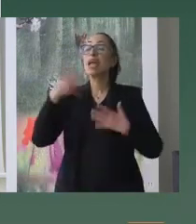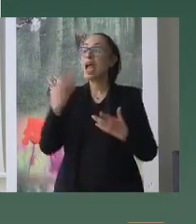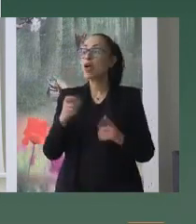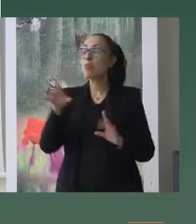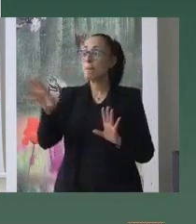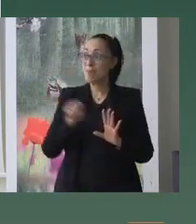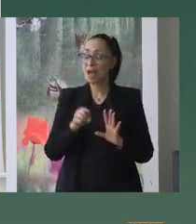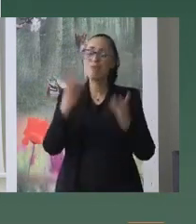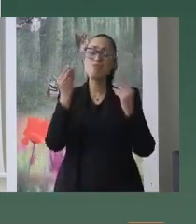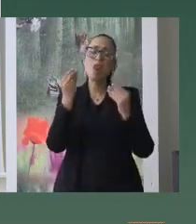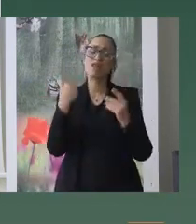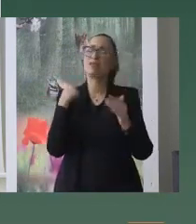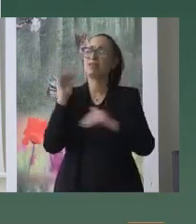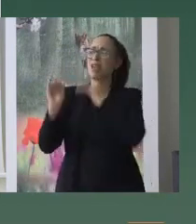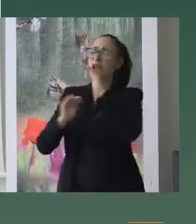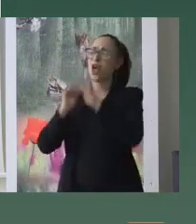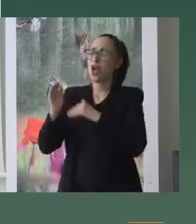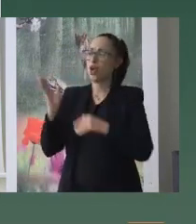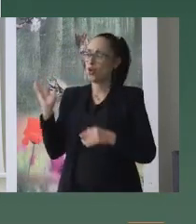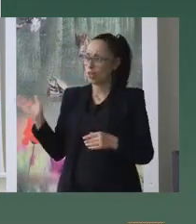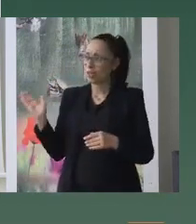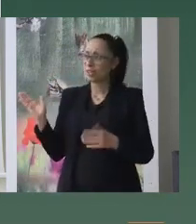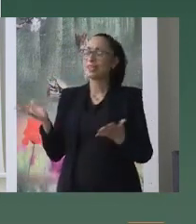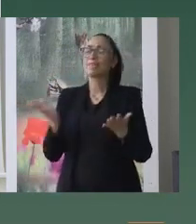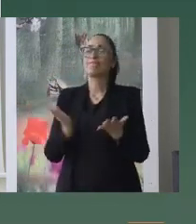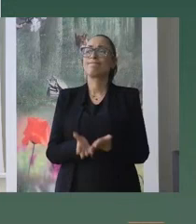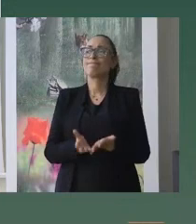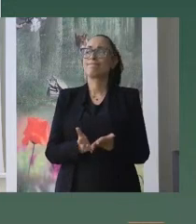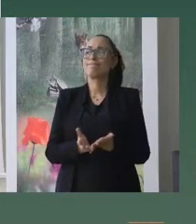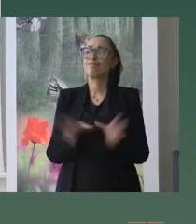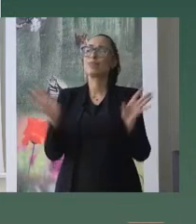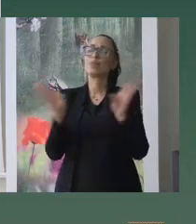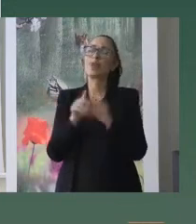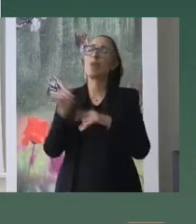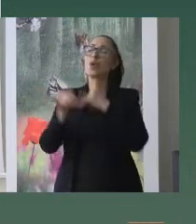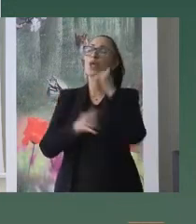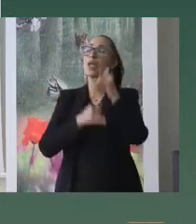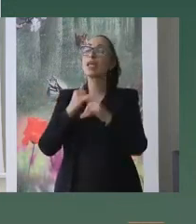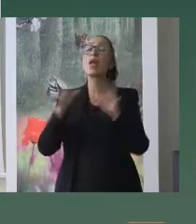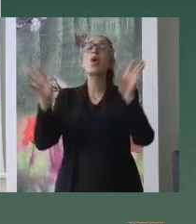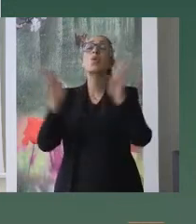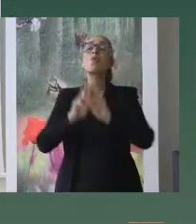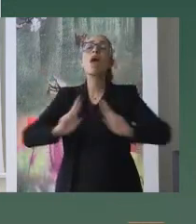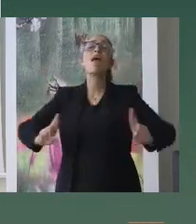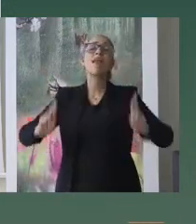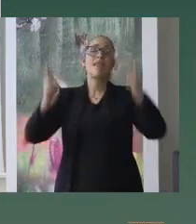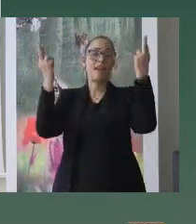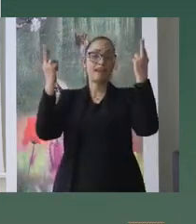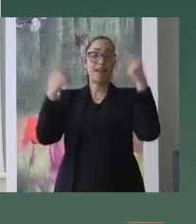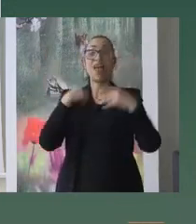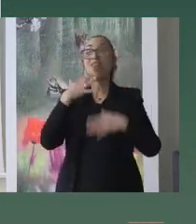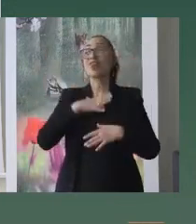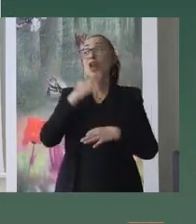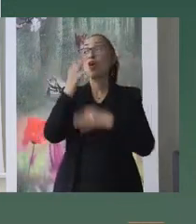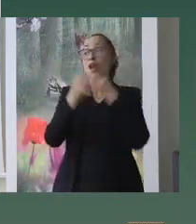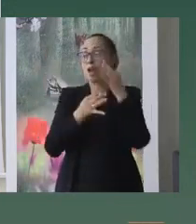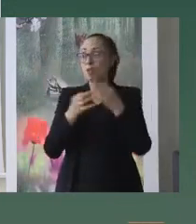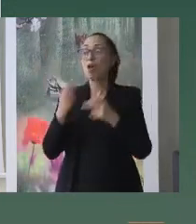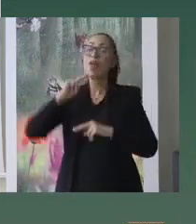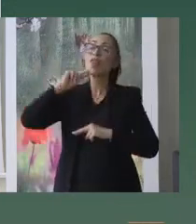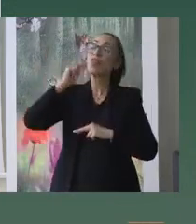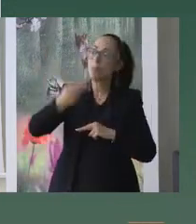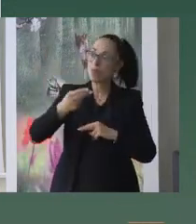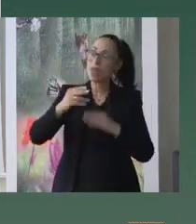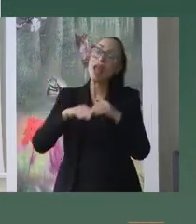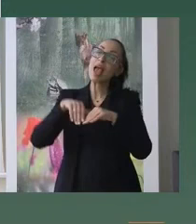Έχουμε λάβει και άλλες πολλές ερωτήσεις, κύριε Καρτάλη, από το live streaming που αφορούν την ενέργεια και ήθελα να πω ότι θα